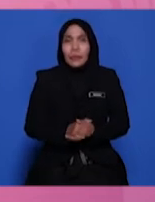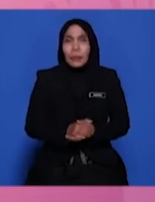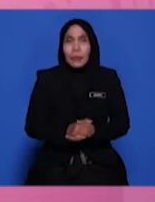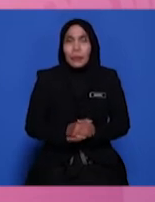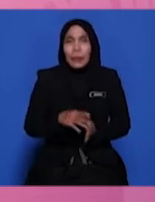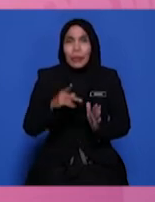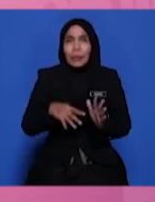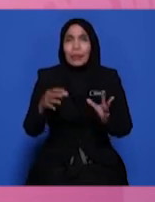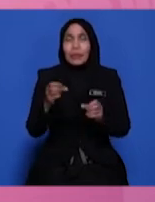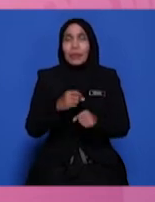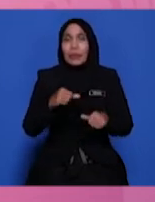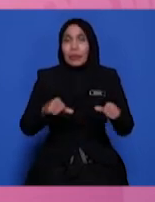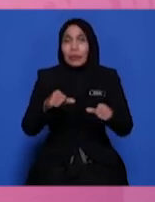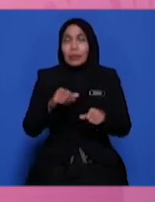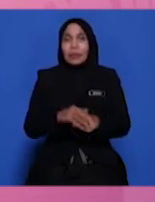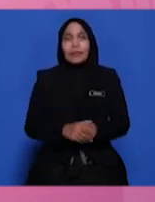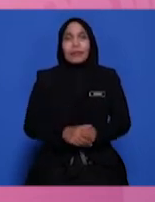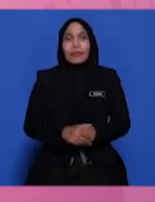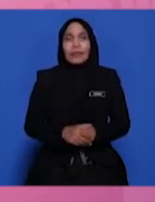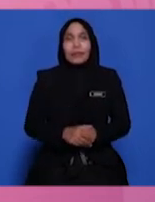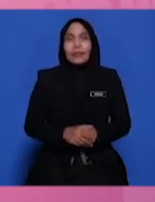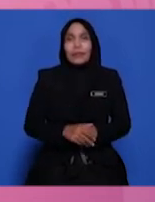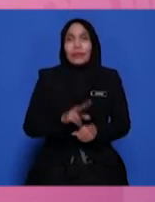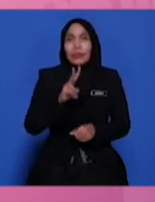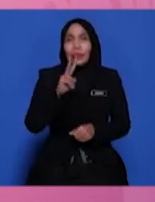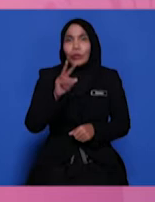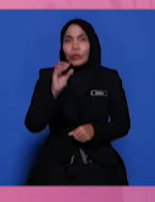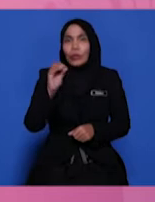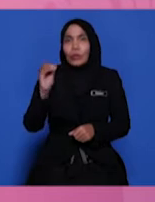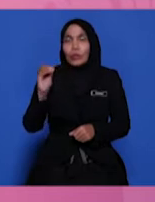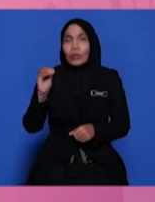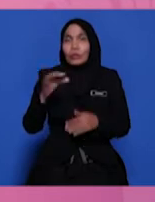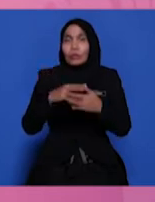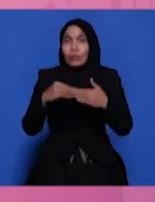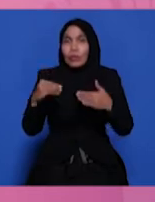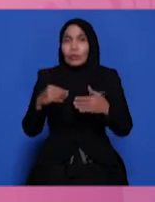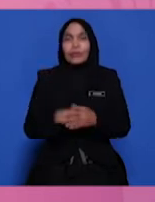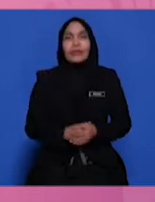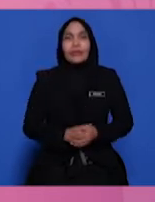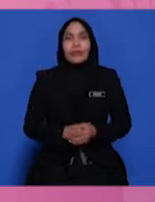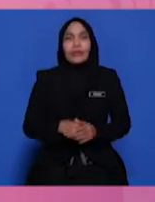pasif ialah RM450. Manakala perbelanjaan tetap ialah